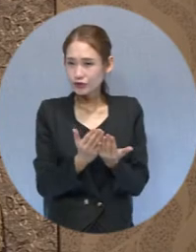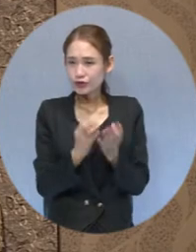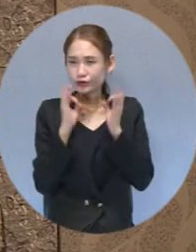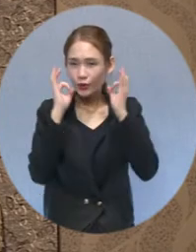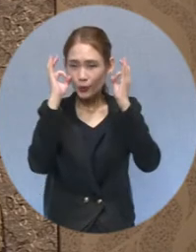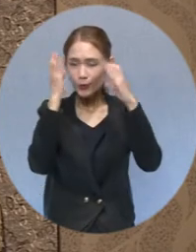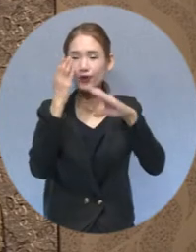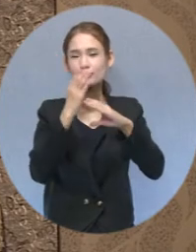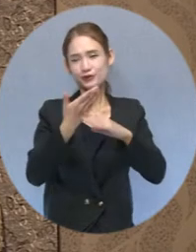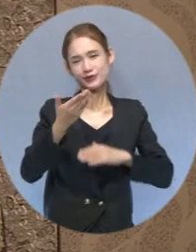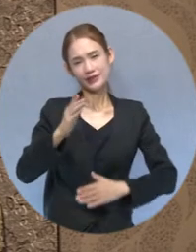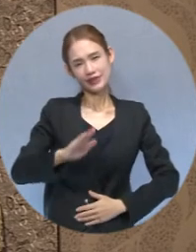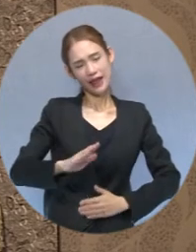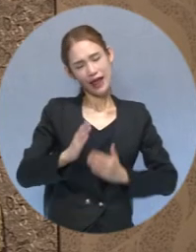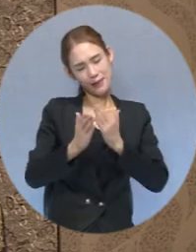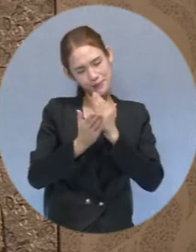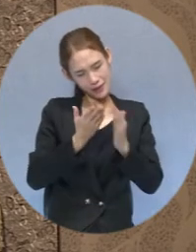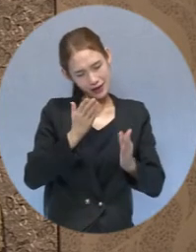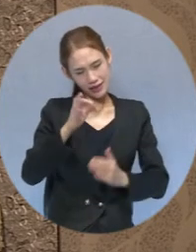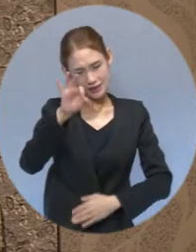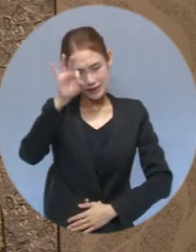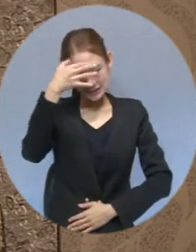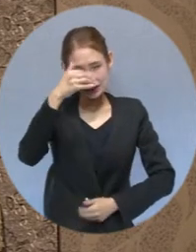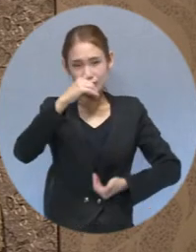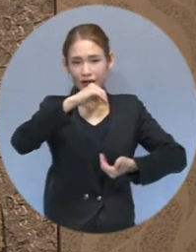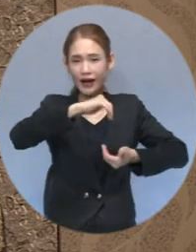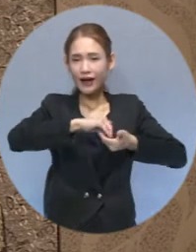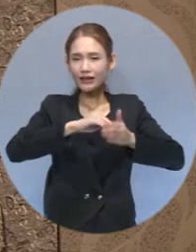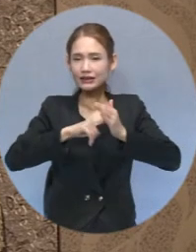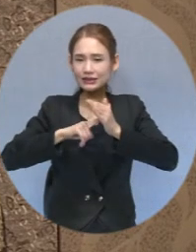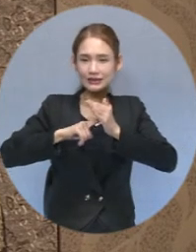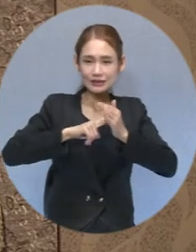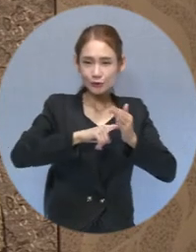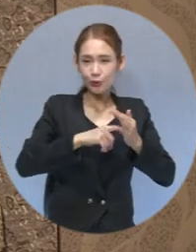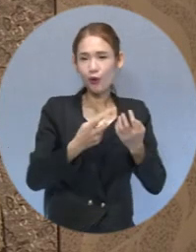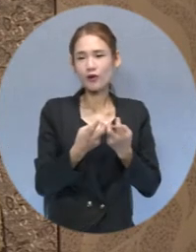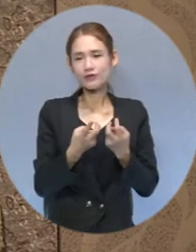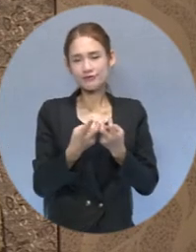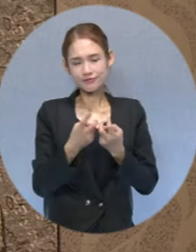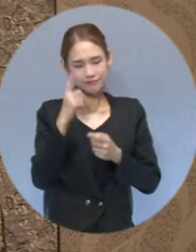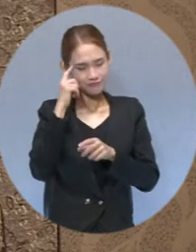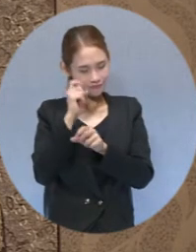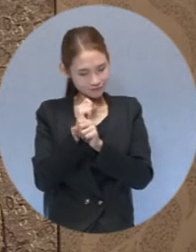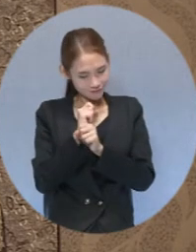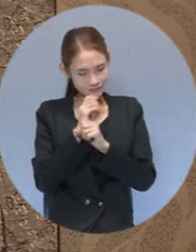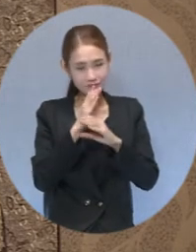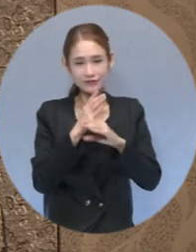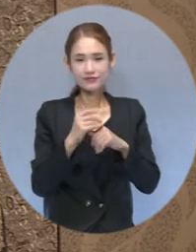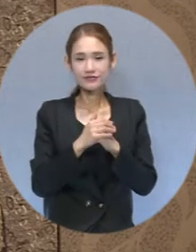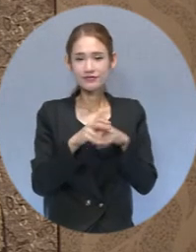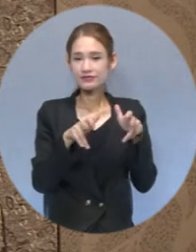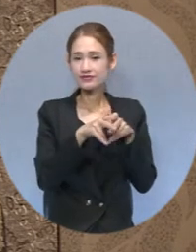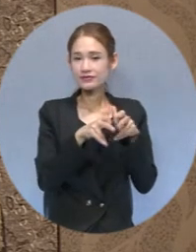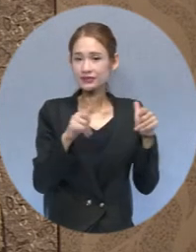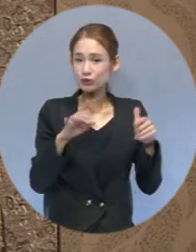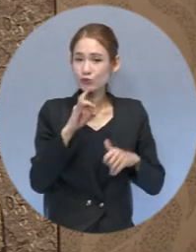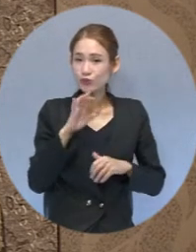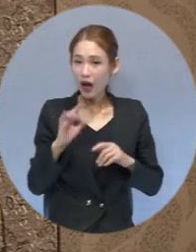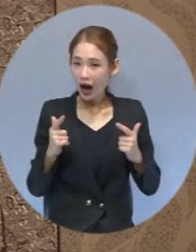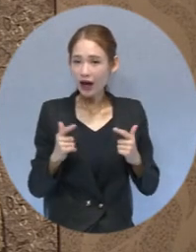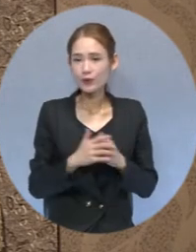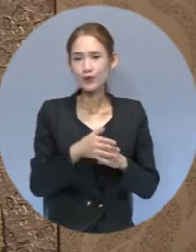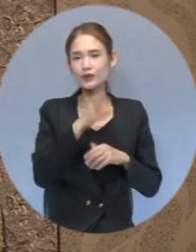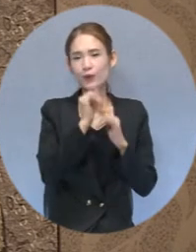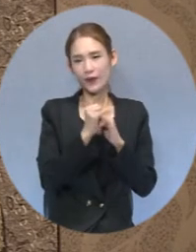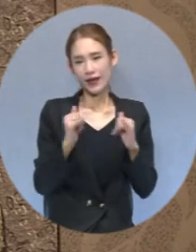대한 고민, 기술적인 한계를 어떻게 극복할 것인가 이런 것들도 연구하고 있고, 그러니까 뭐 장애인 분만 아니라